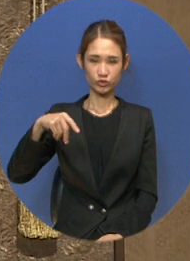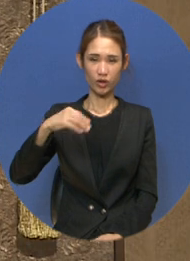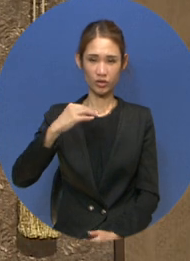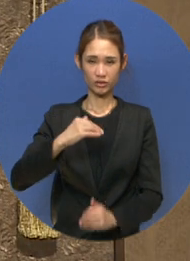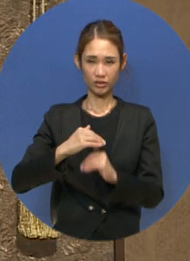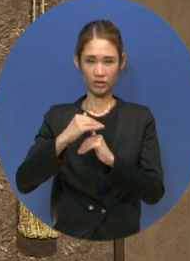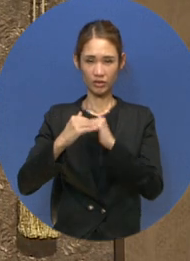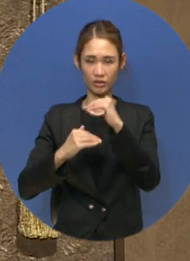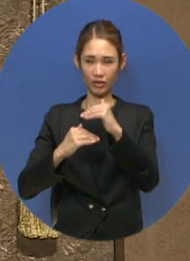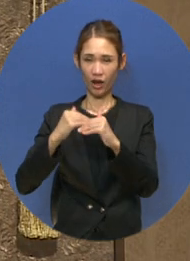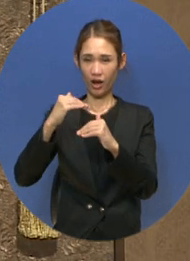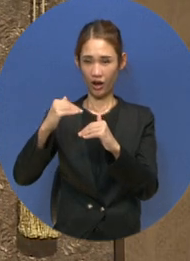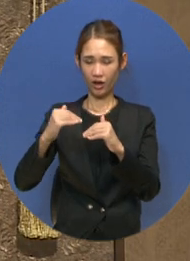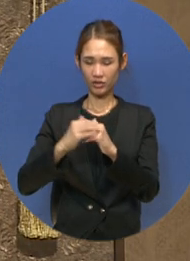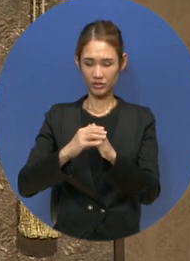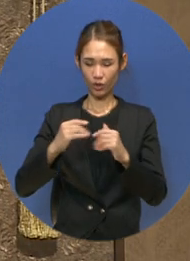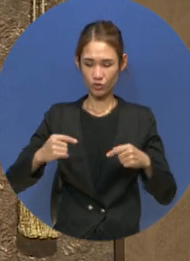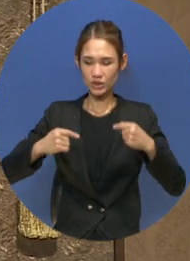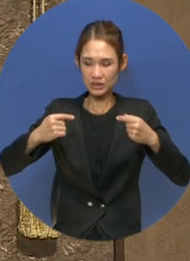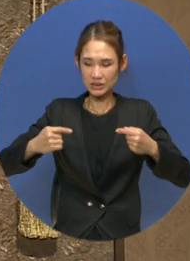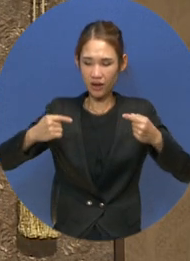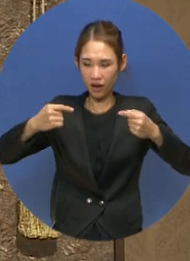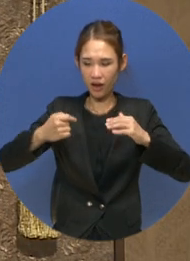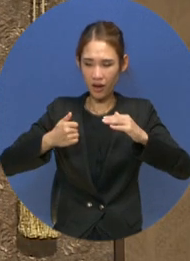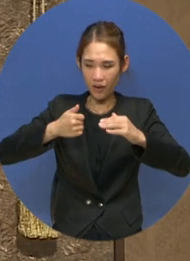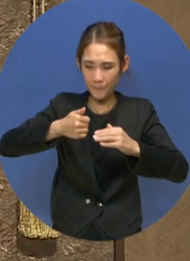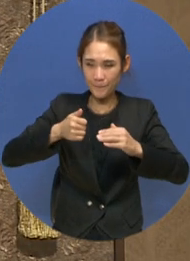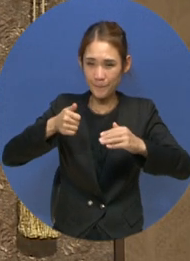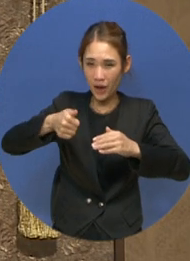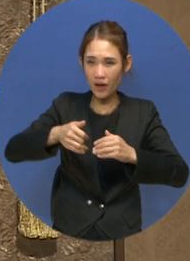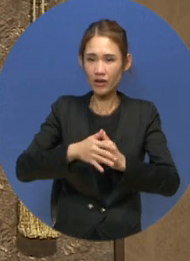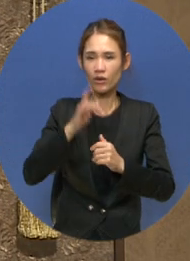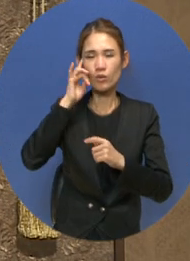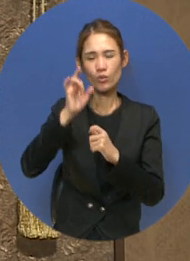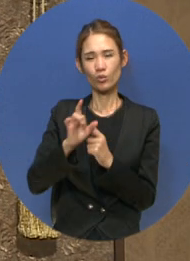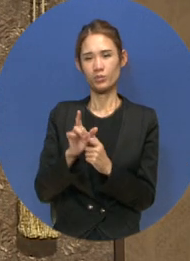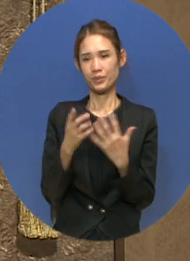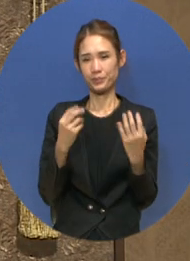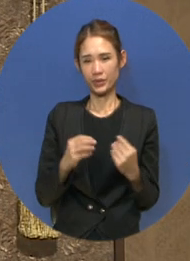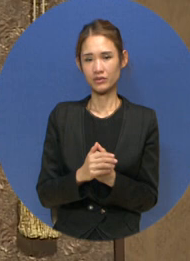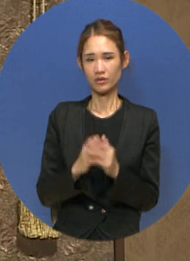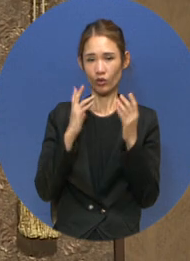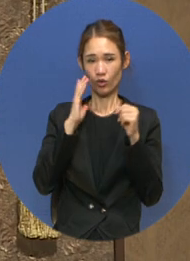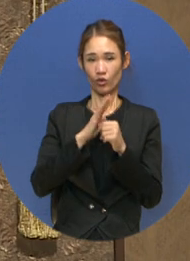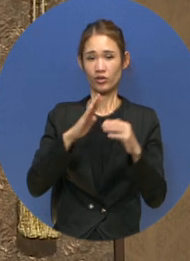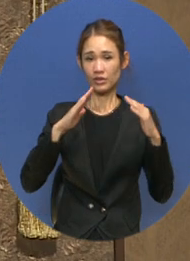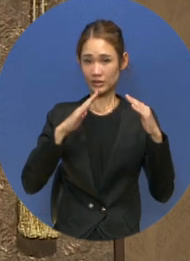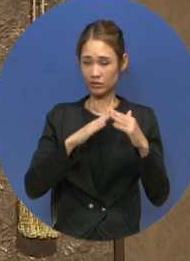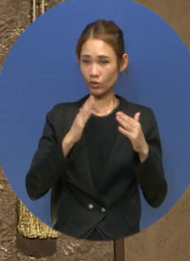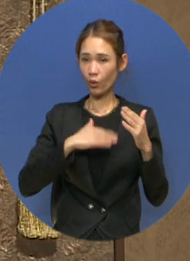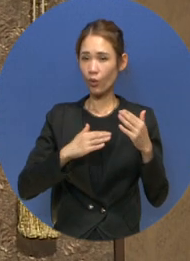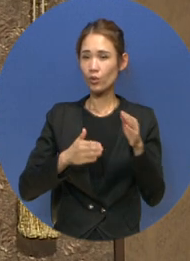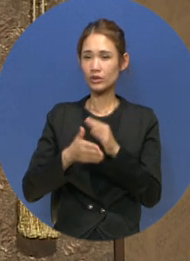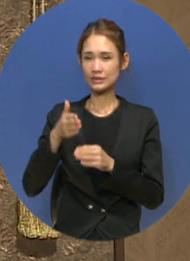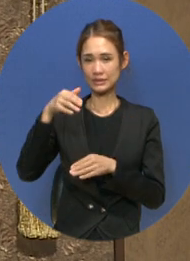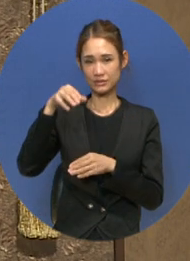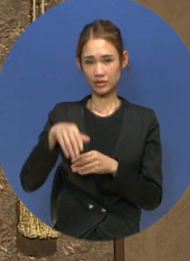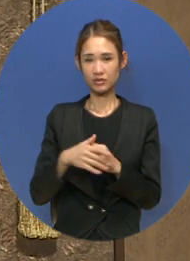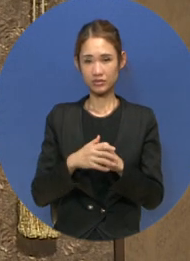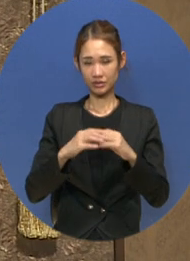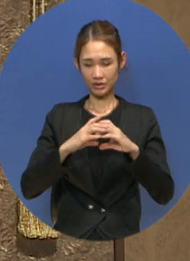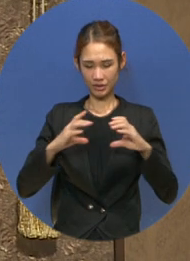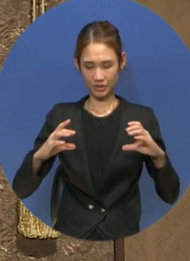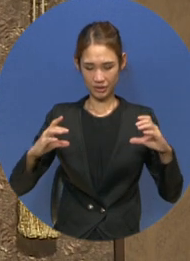이런 턱이 있어서 휠체어 이용하시는 분들이 많이 고민을 하고 있는데 어린이집이나 공공시설에서의 그런 어떤